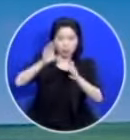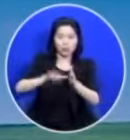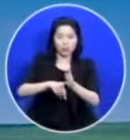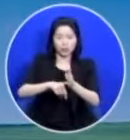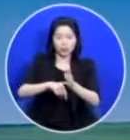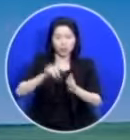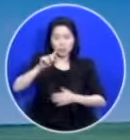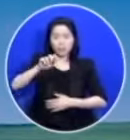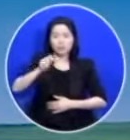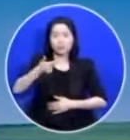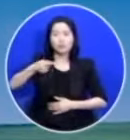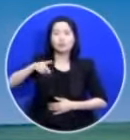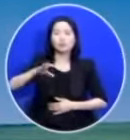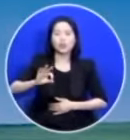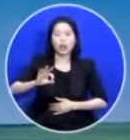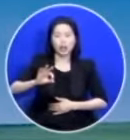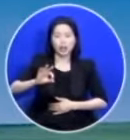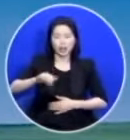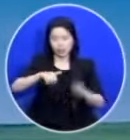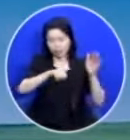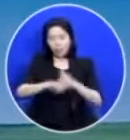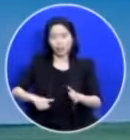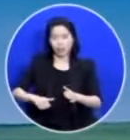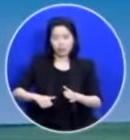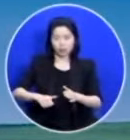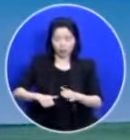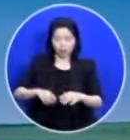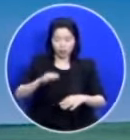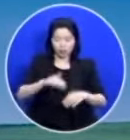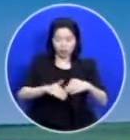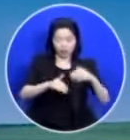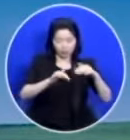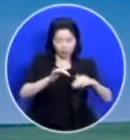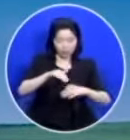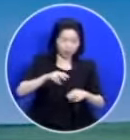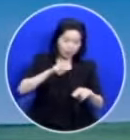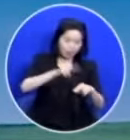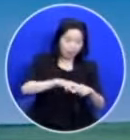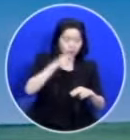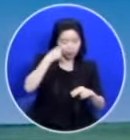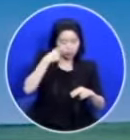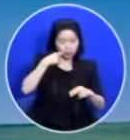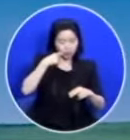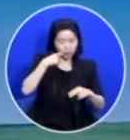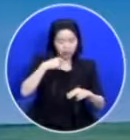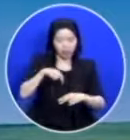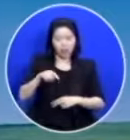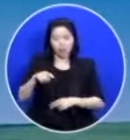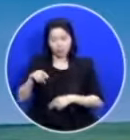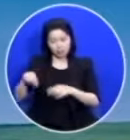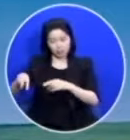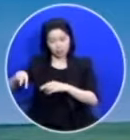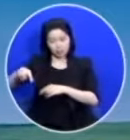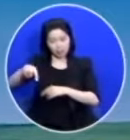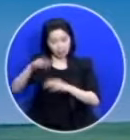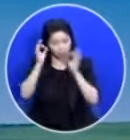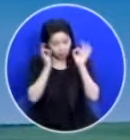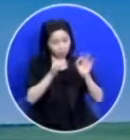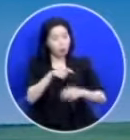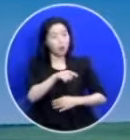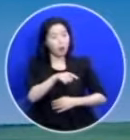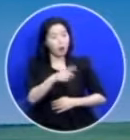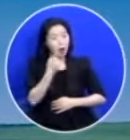계단에 앉아 주조 앉아 있는 거를 지나가는 감독이 눈 여겨 봤다가 덤으로 너 한번 해 보지 않겠냐 해서